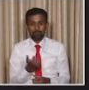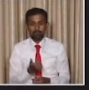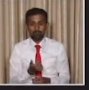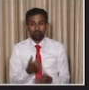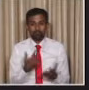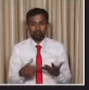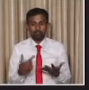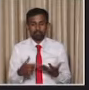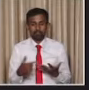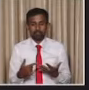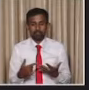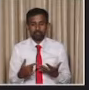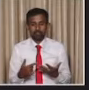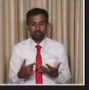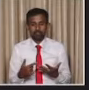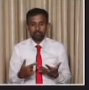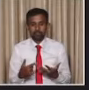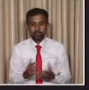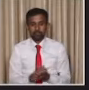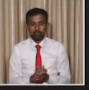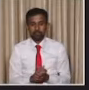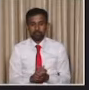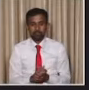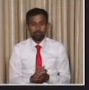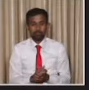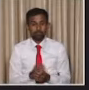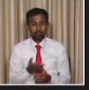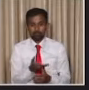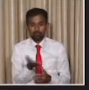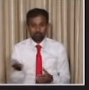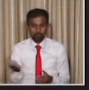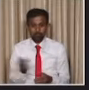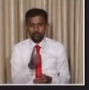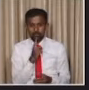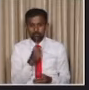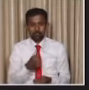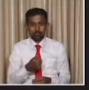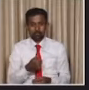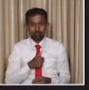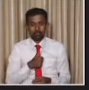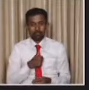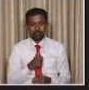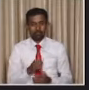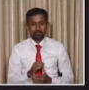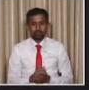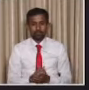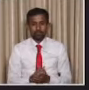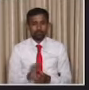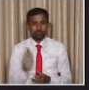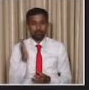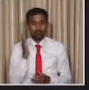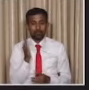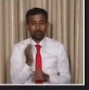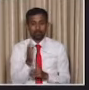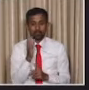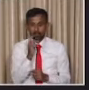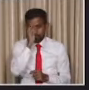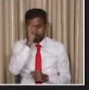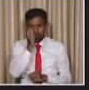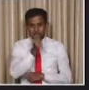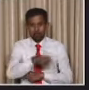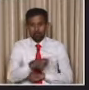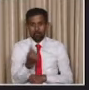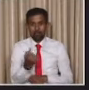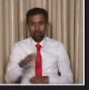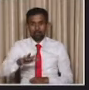karna kipeak mi sabawi awdani di omukarana kemati wisising janadi petikrami edasam